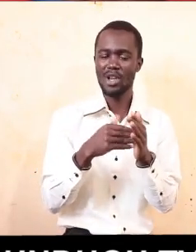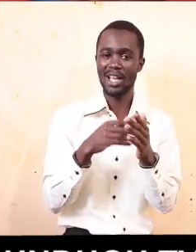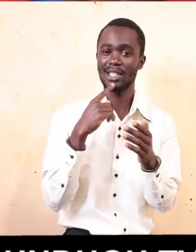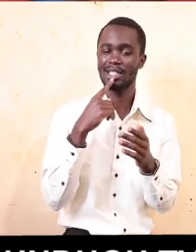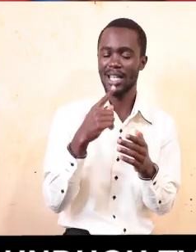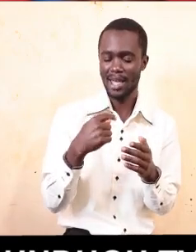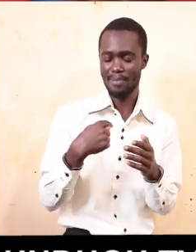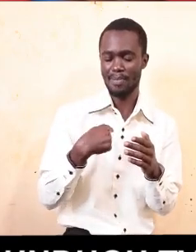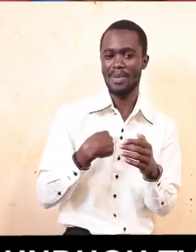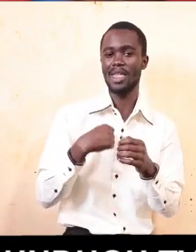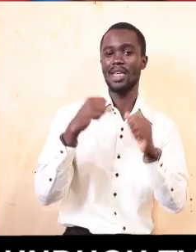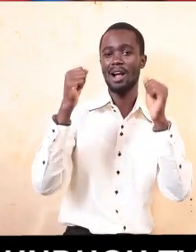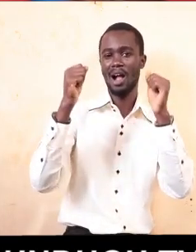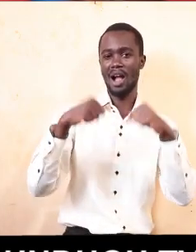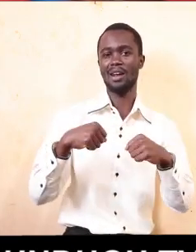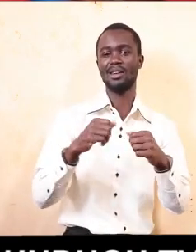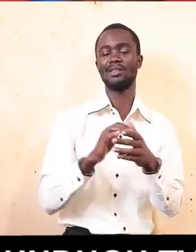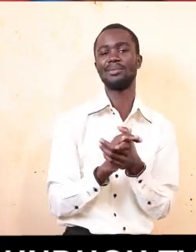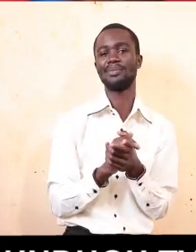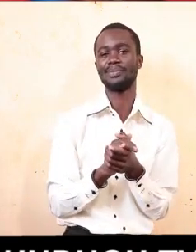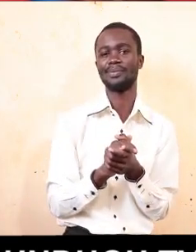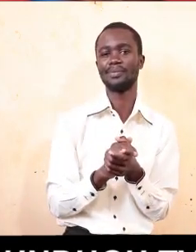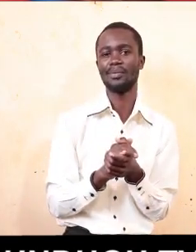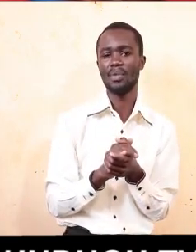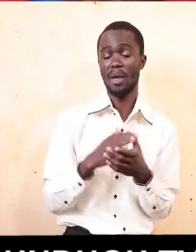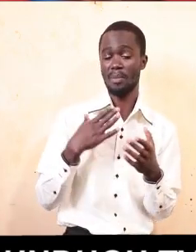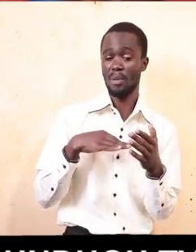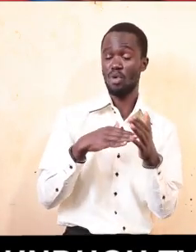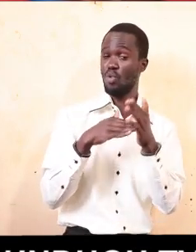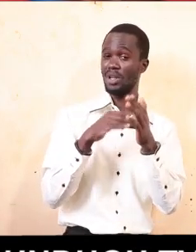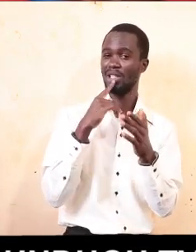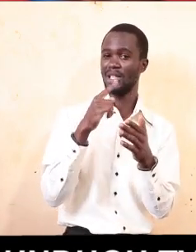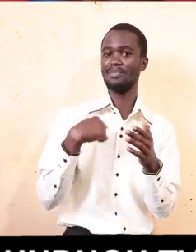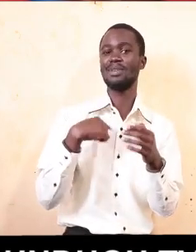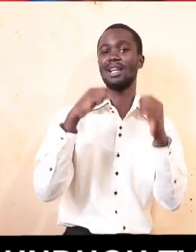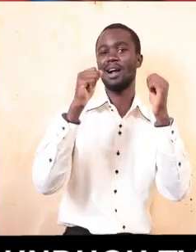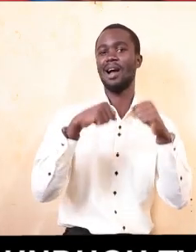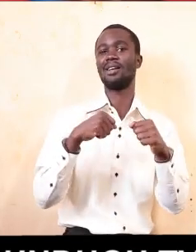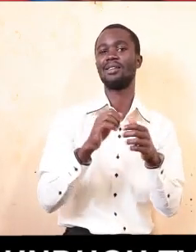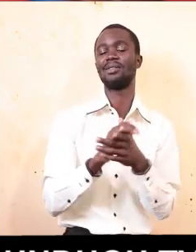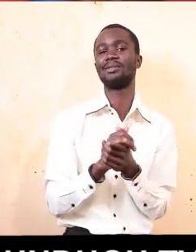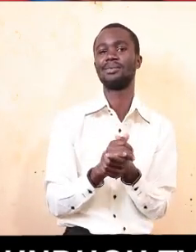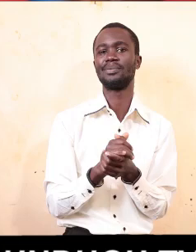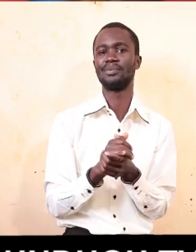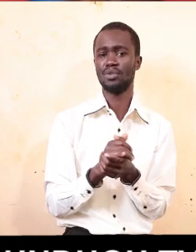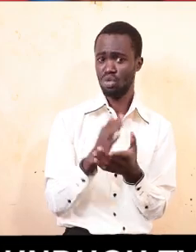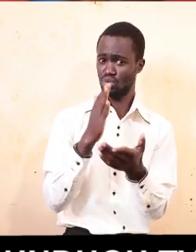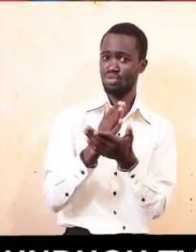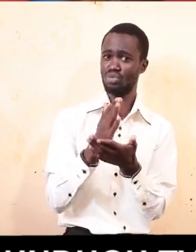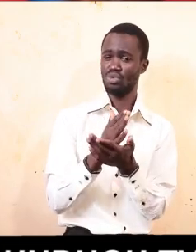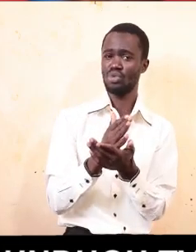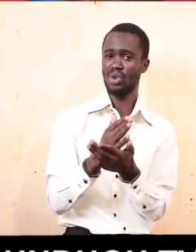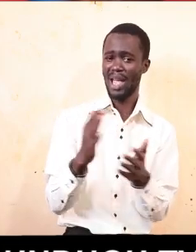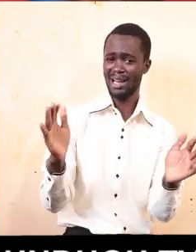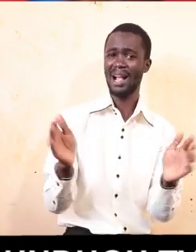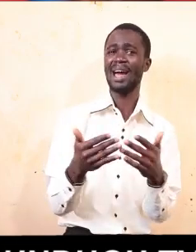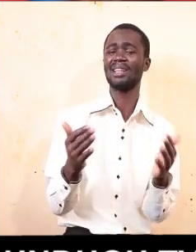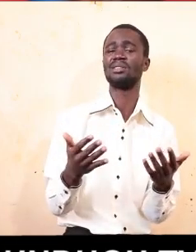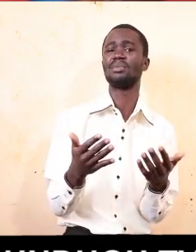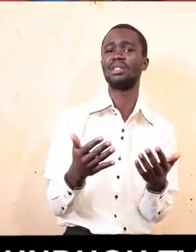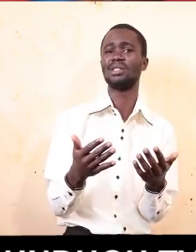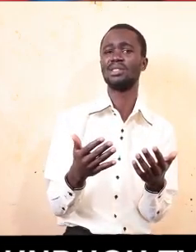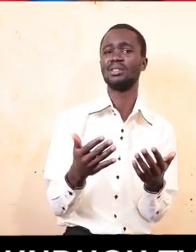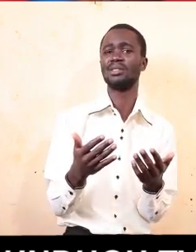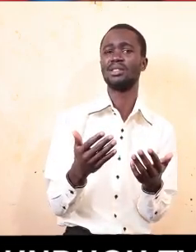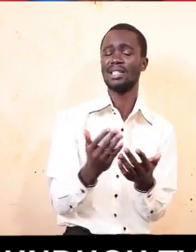ni hodari. Wale wadhaifu waseme mimi ni hodari. Kumbe jambo hili la encouragement